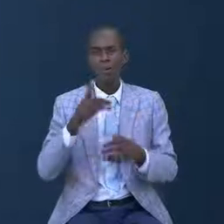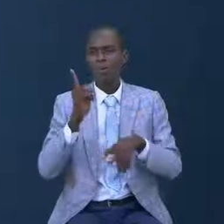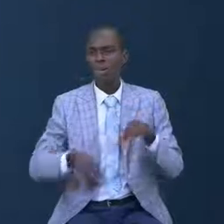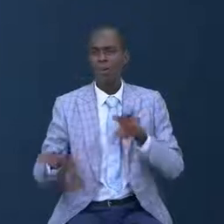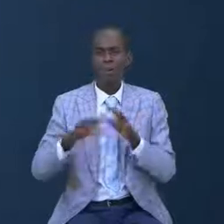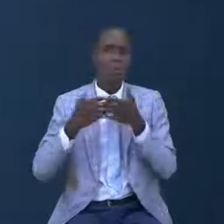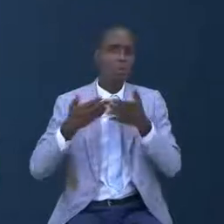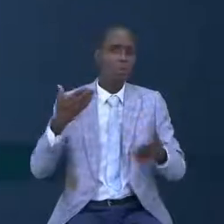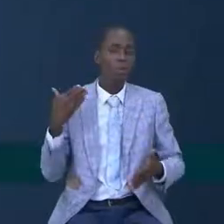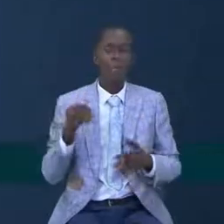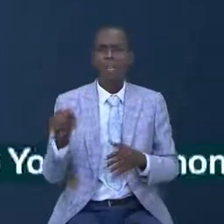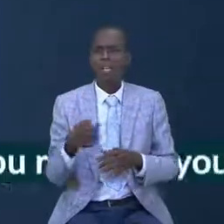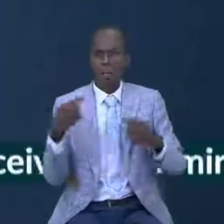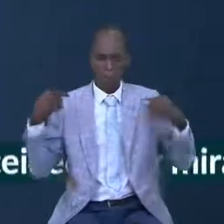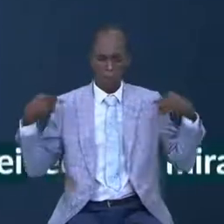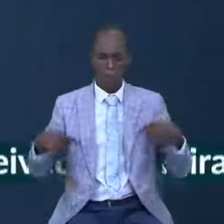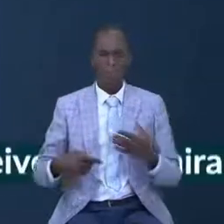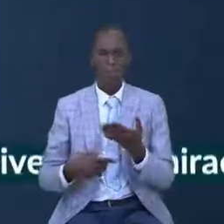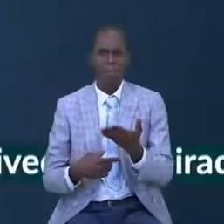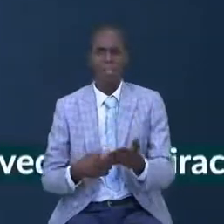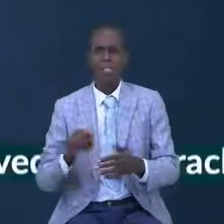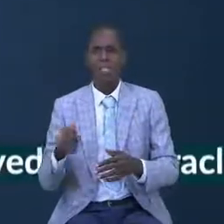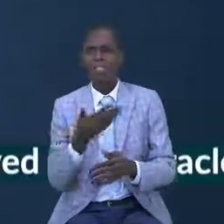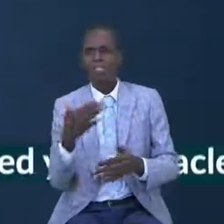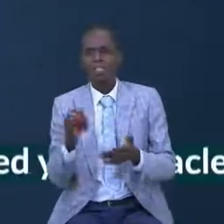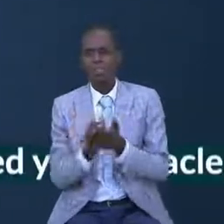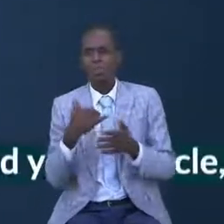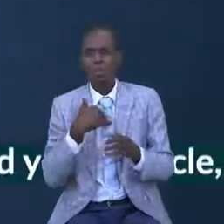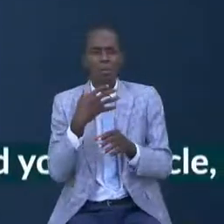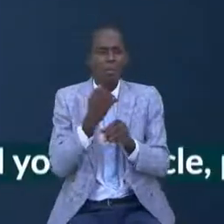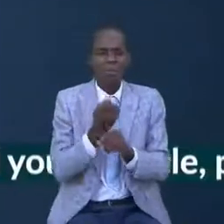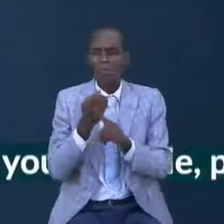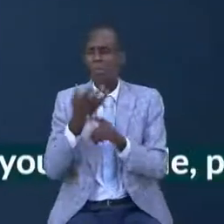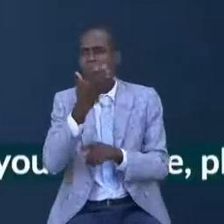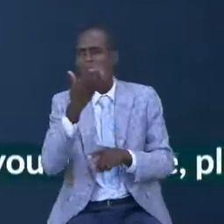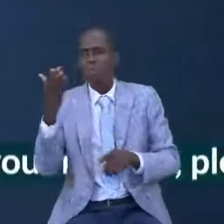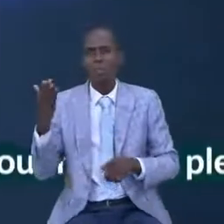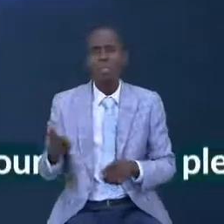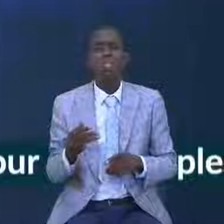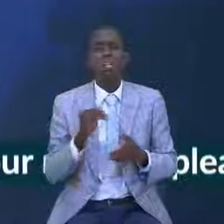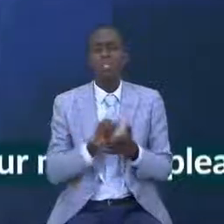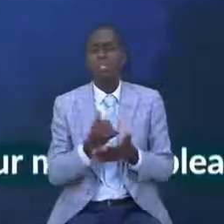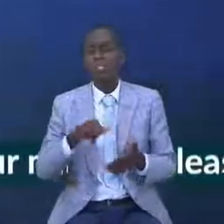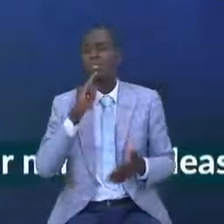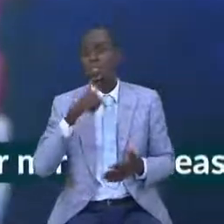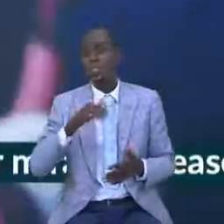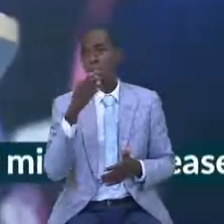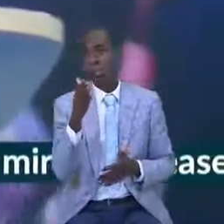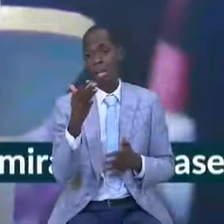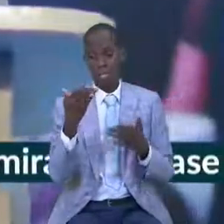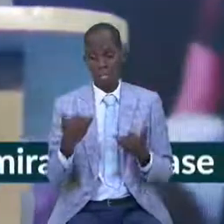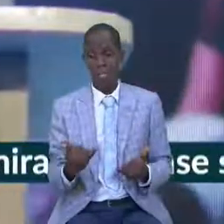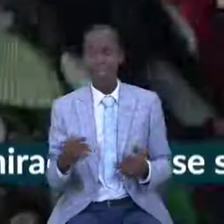peut entendre parler, quel que soit ce que vous n'étiez pas en mesure de faire. Y a-t-il une douleur là-bas? Les choses